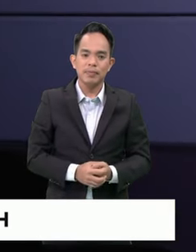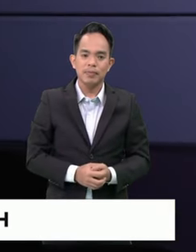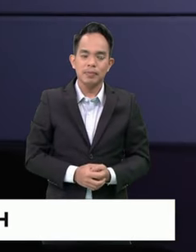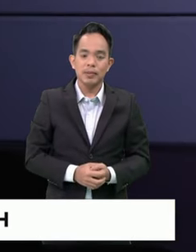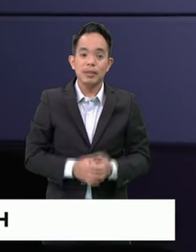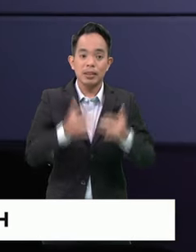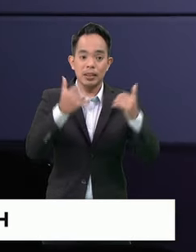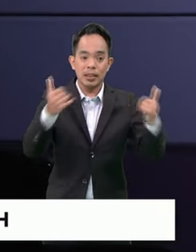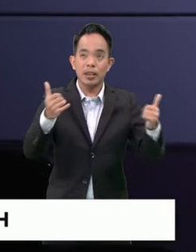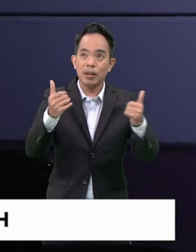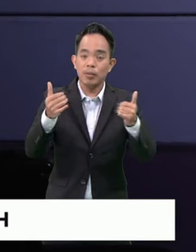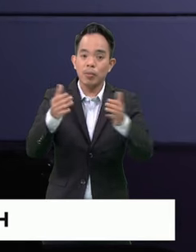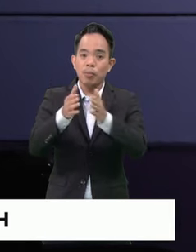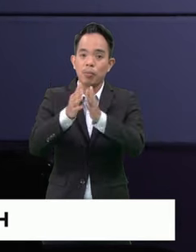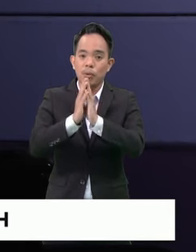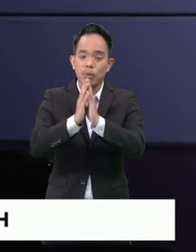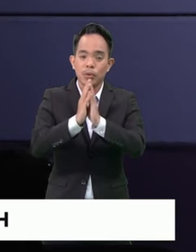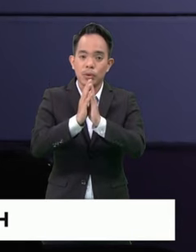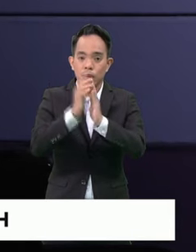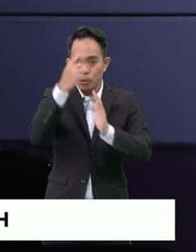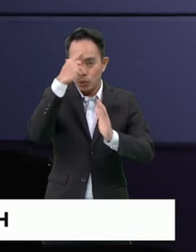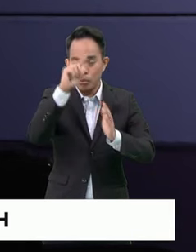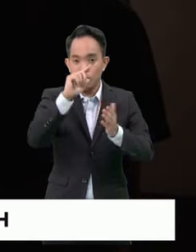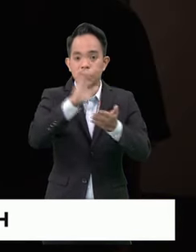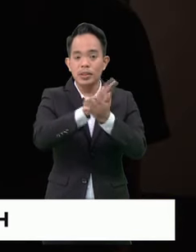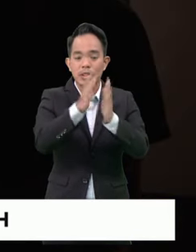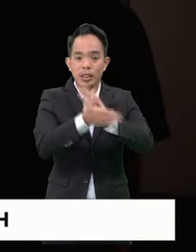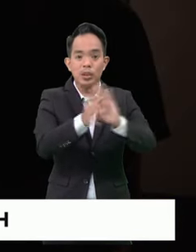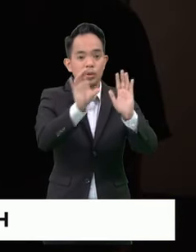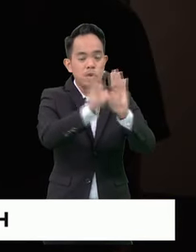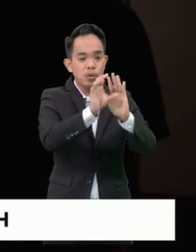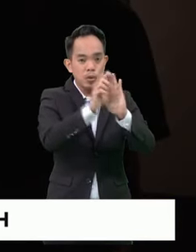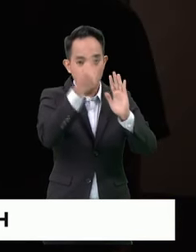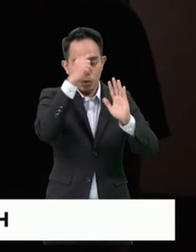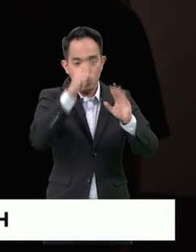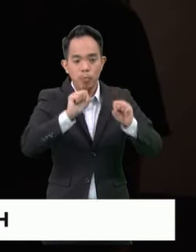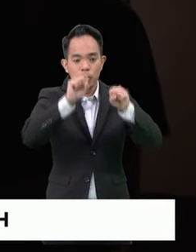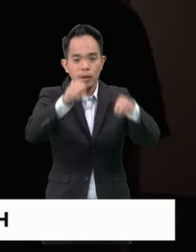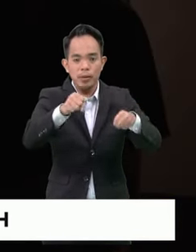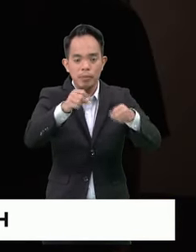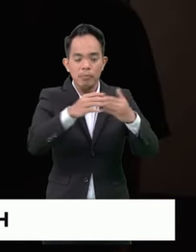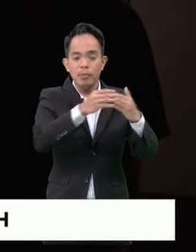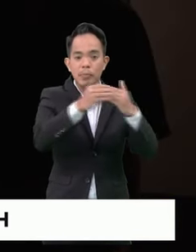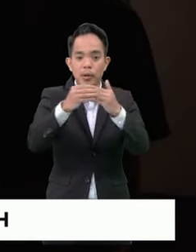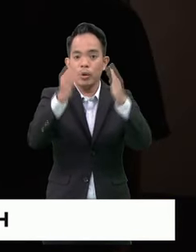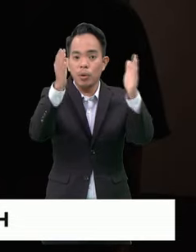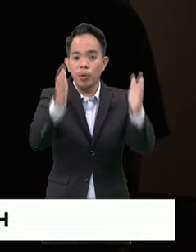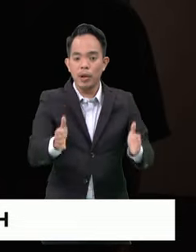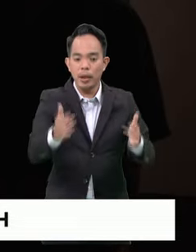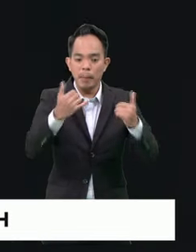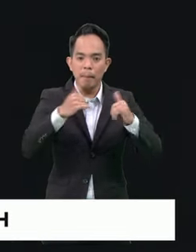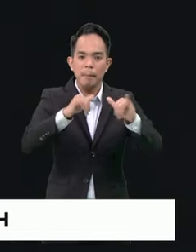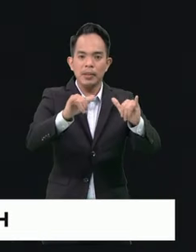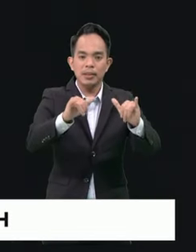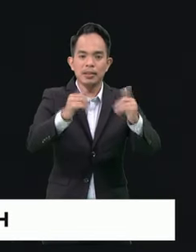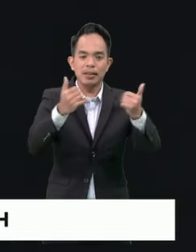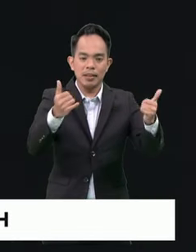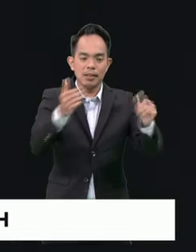Mereka kini hanya memohon kisah gelap ini menjadi teladan dengan niat dapat memberi sinar hijrah kepada mereka yang masih dalam